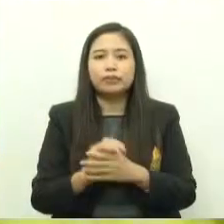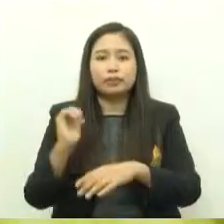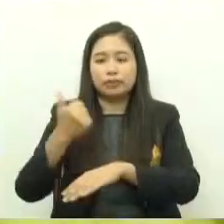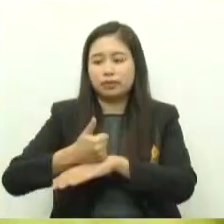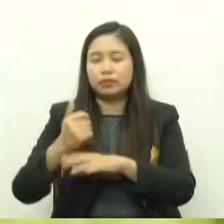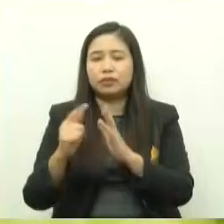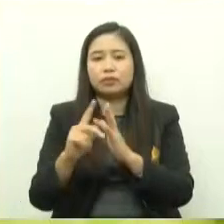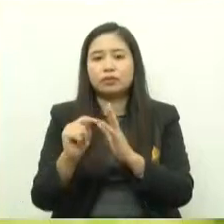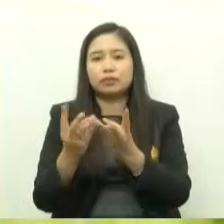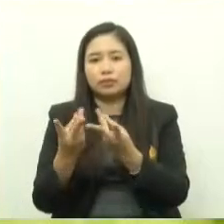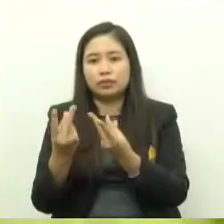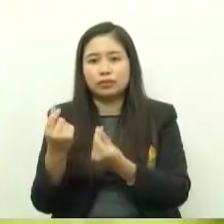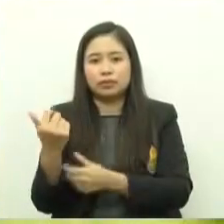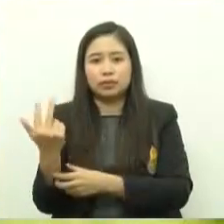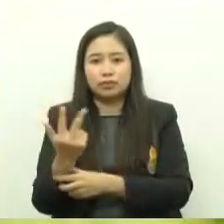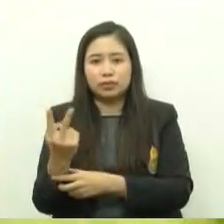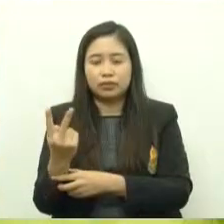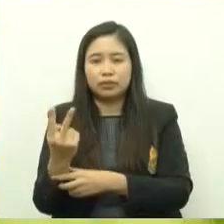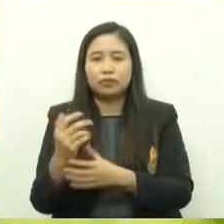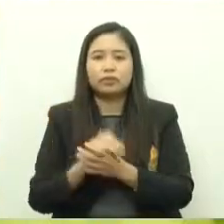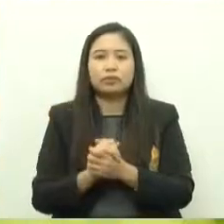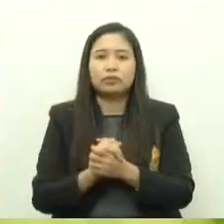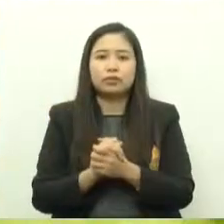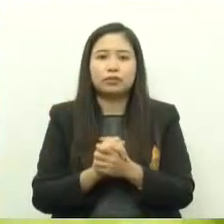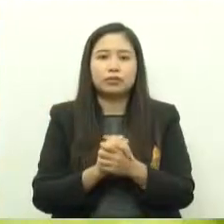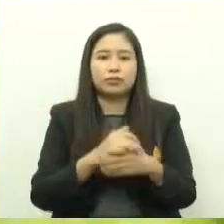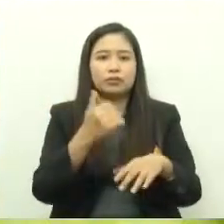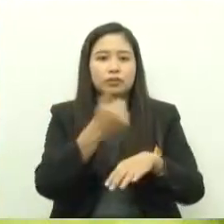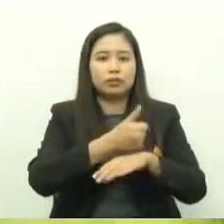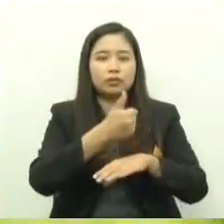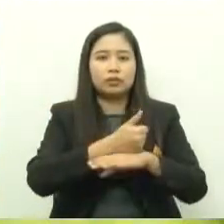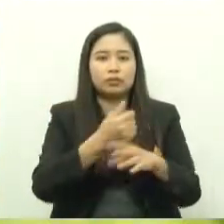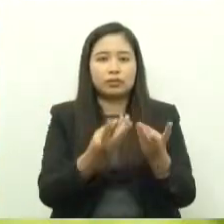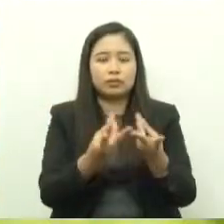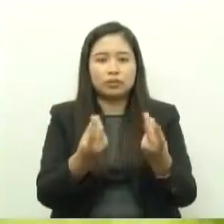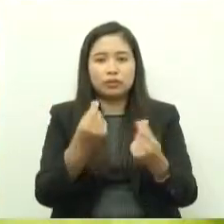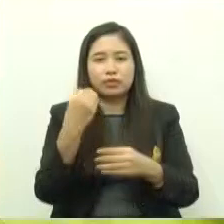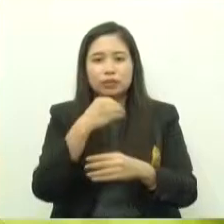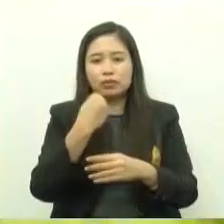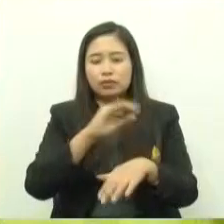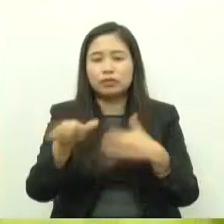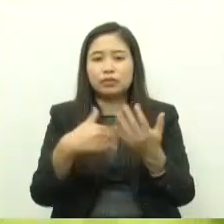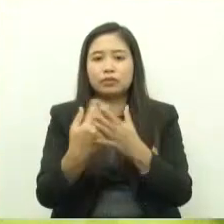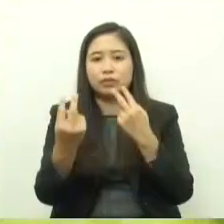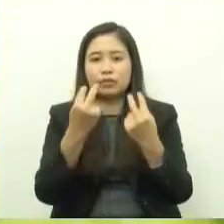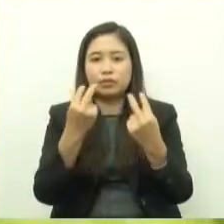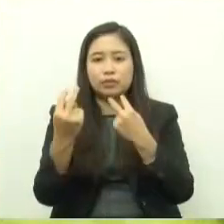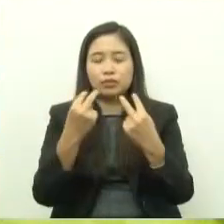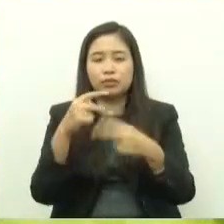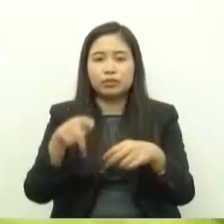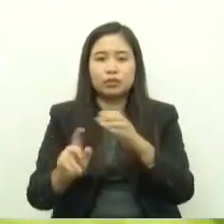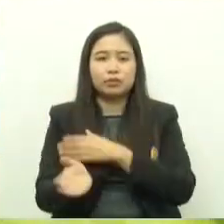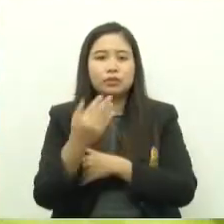พื้นที่ทั้ง 2ท่านที่จังหวัดน่านนะคะแล้วก็ท่านผู้อำนวยการเขตพื้นที่การศึกษาทั่วประเทศที่รับฟังรายการพุธเช้าข่าว